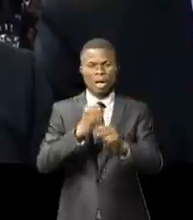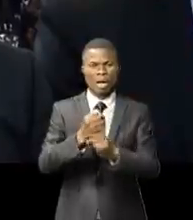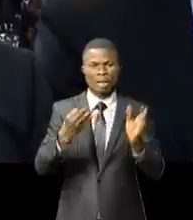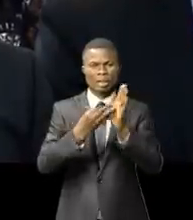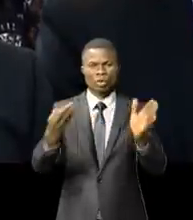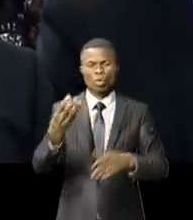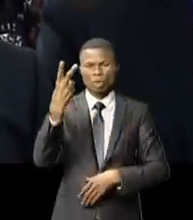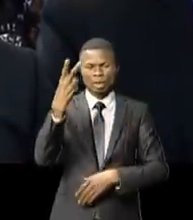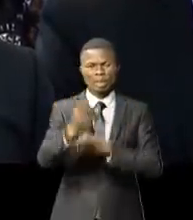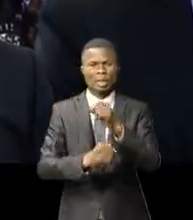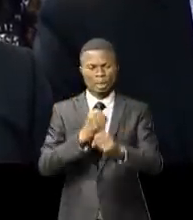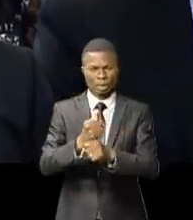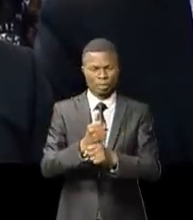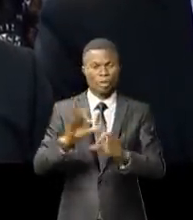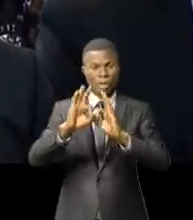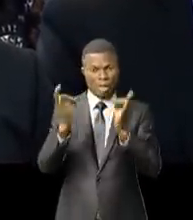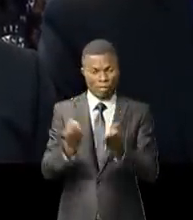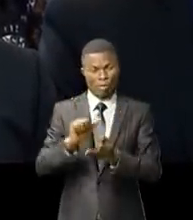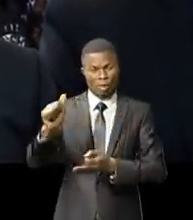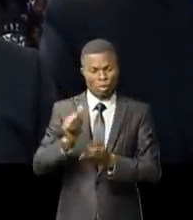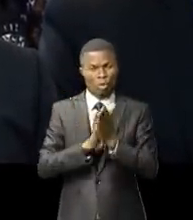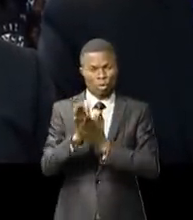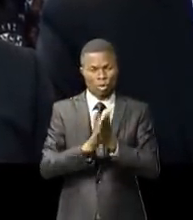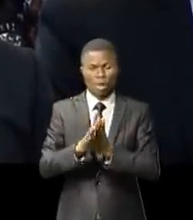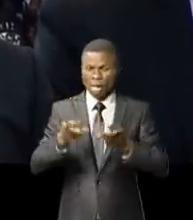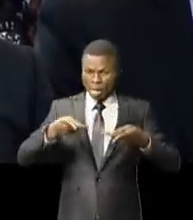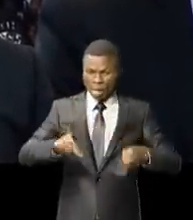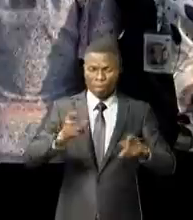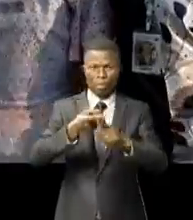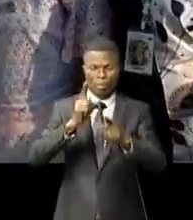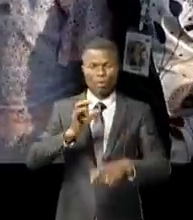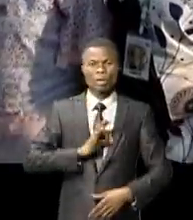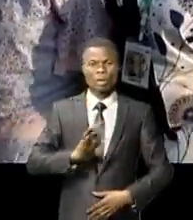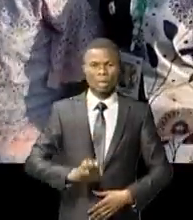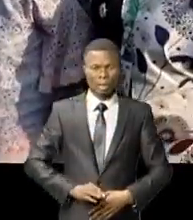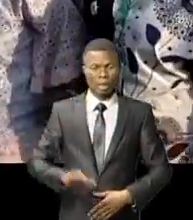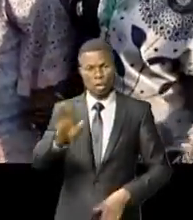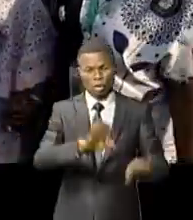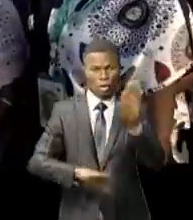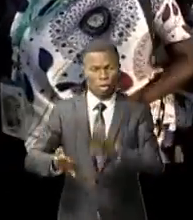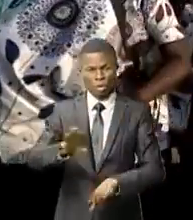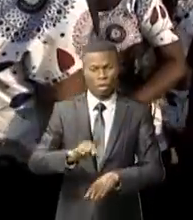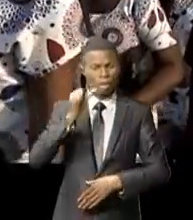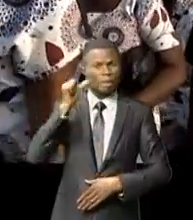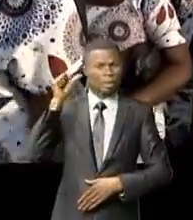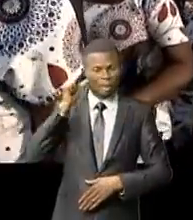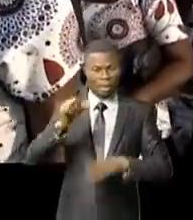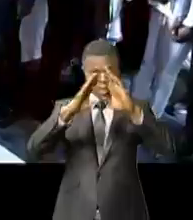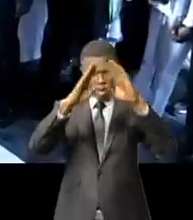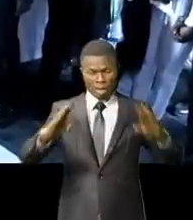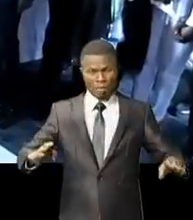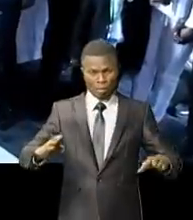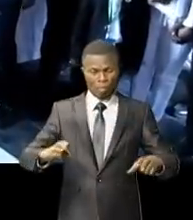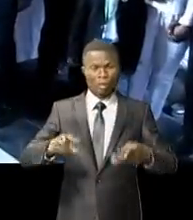ans. Comme l'avait souhaité sa famille biologique et sur instruction du chef de l'État, il a été inhumé dans un mausolée de la